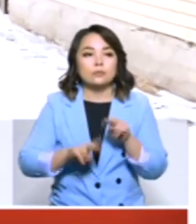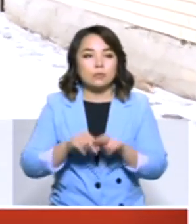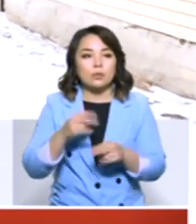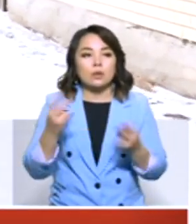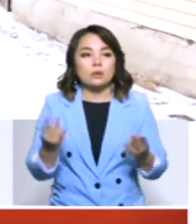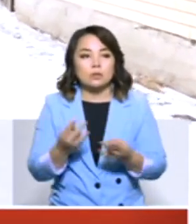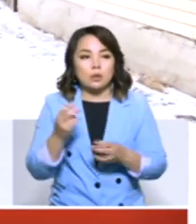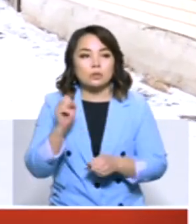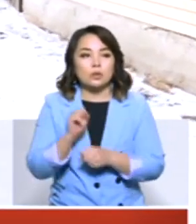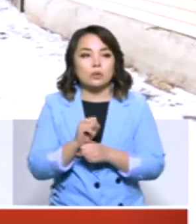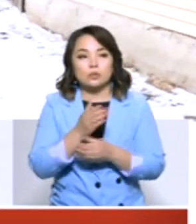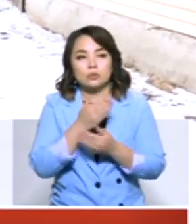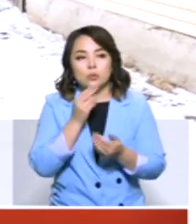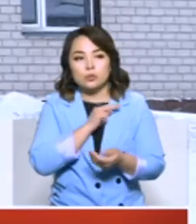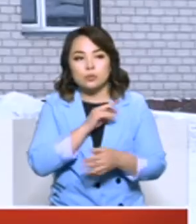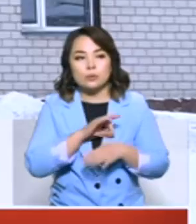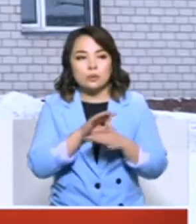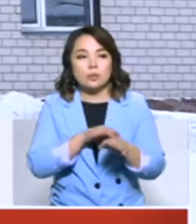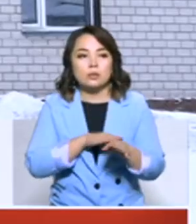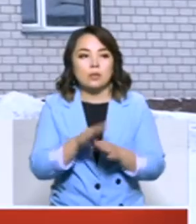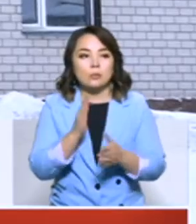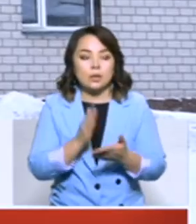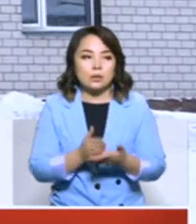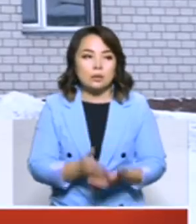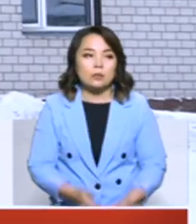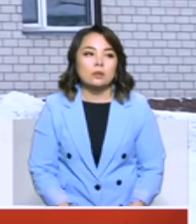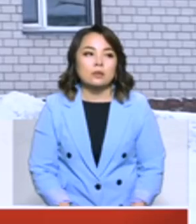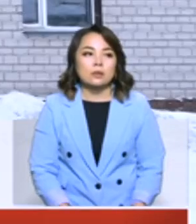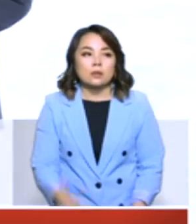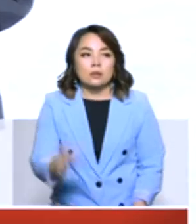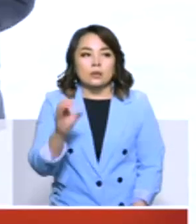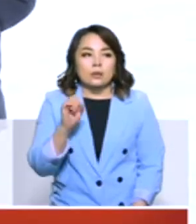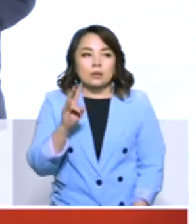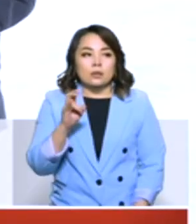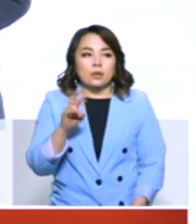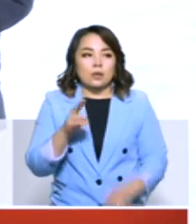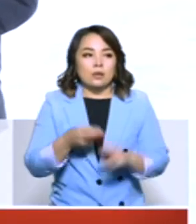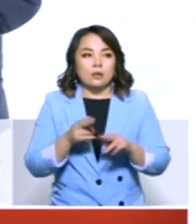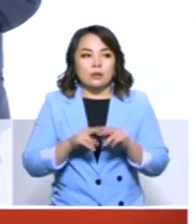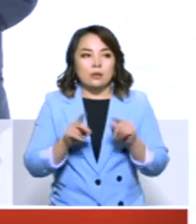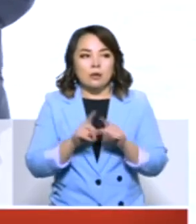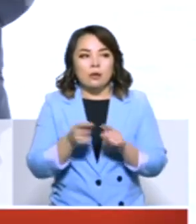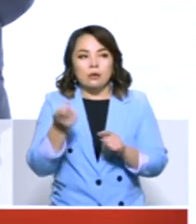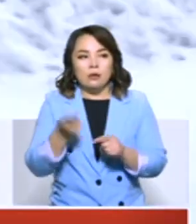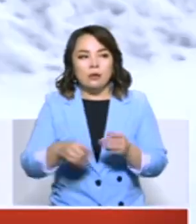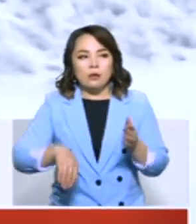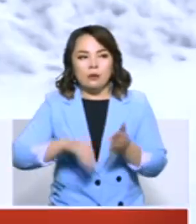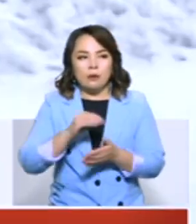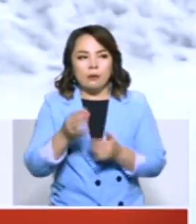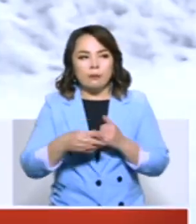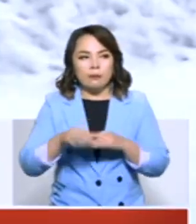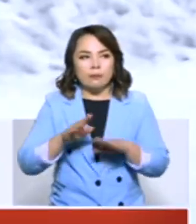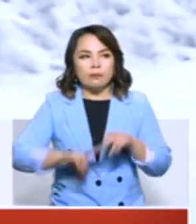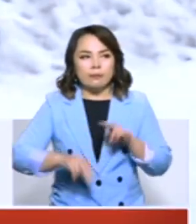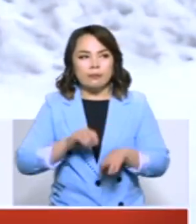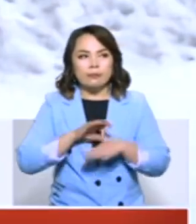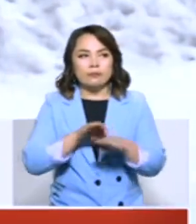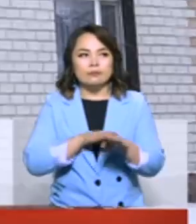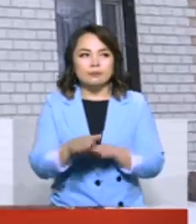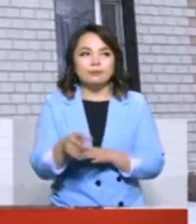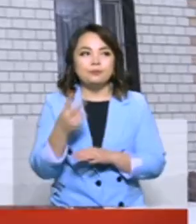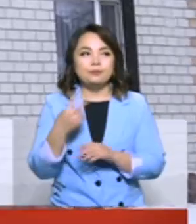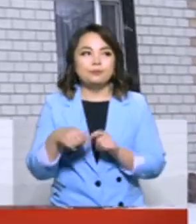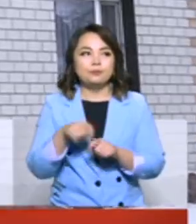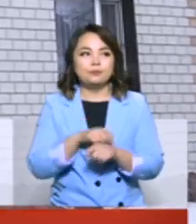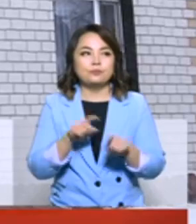де тоқтаусыз жүріп жатыр. Сәния Әбетова 2000 жылдары арзанға жер сатып алып құрылыс жүргізгендердің бірі. 200 шаршы